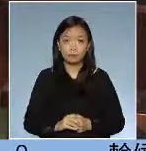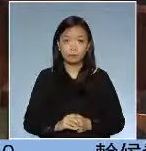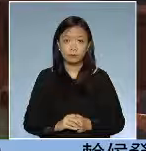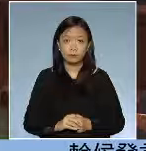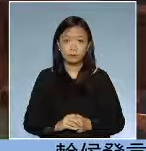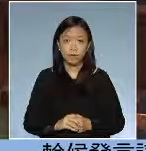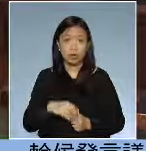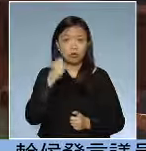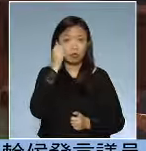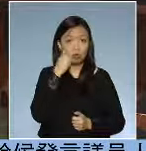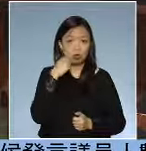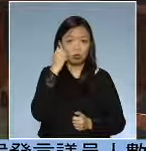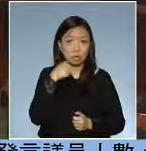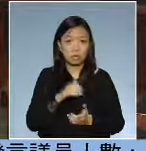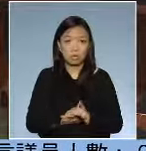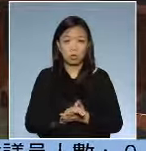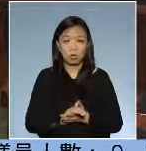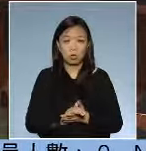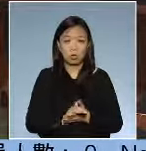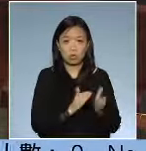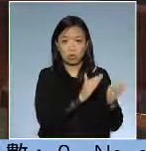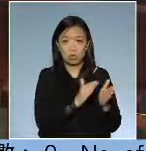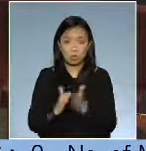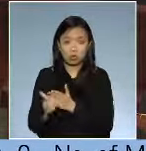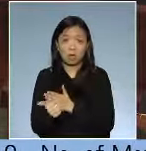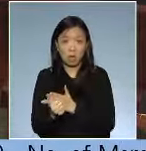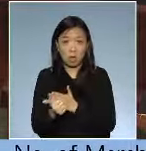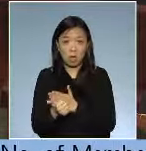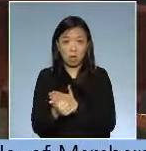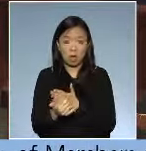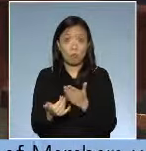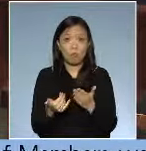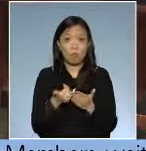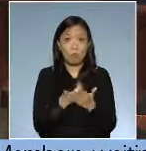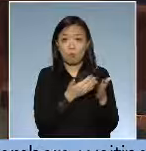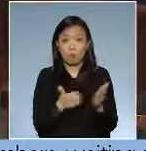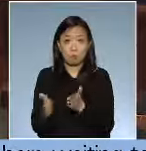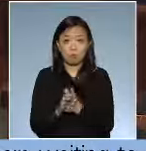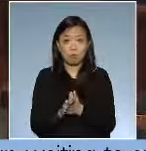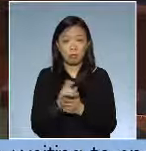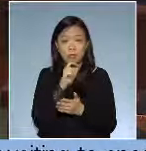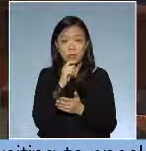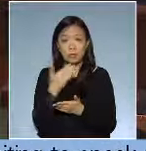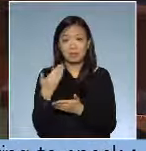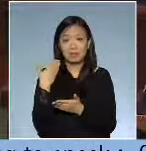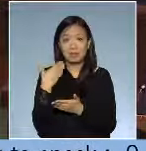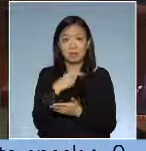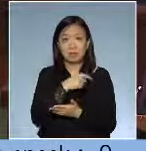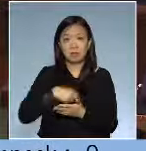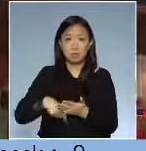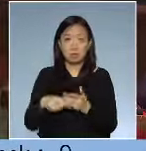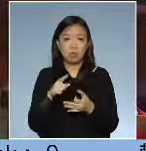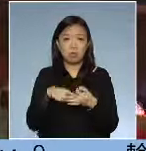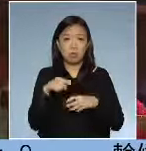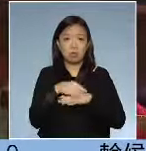長者同埋一啲善終嘅服務。咁又有前議員啊長毛咧，又嚟到發言。